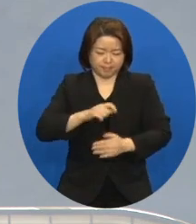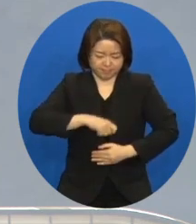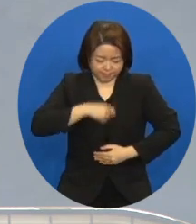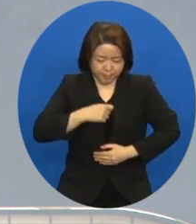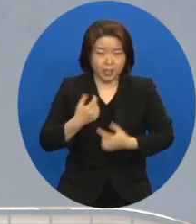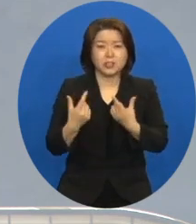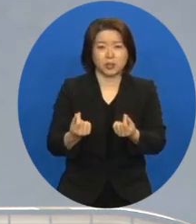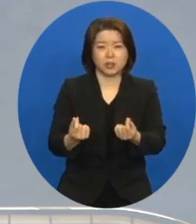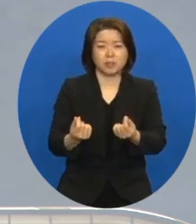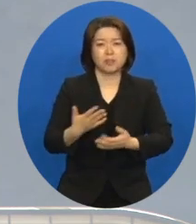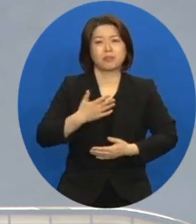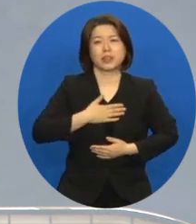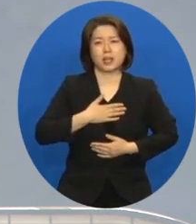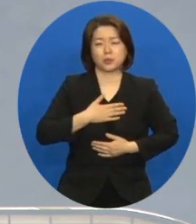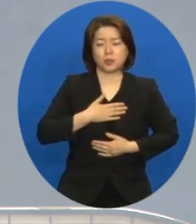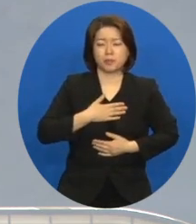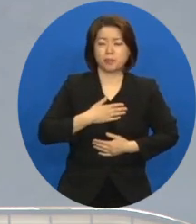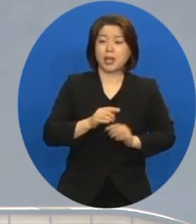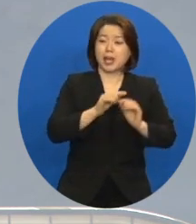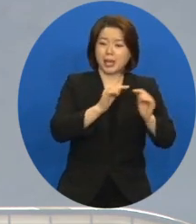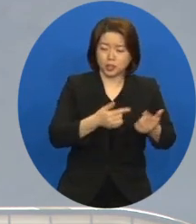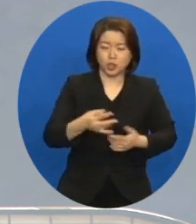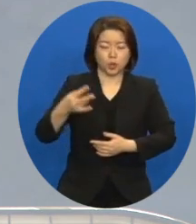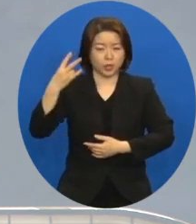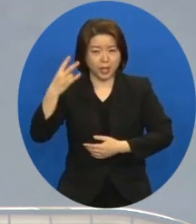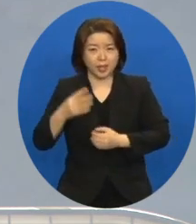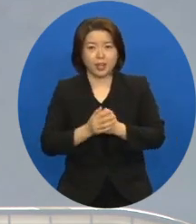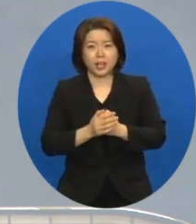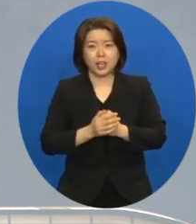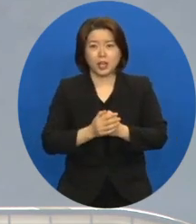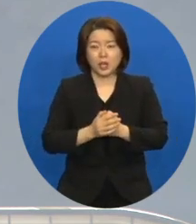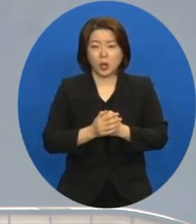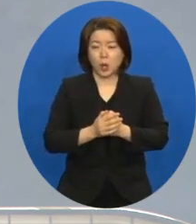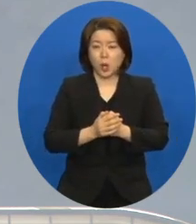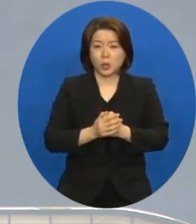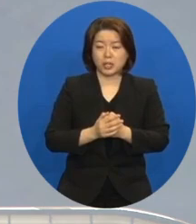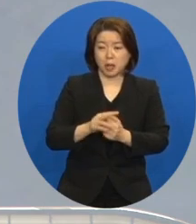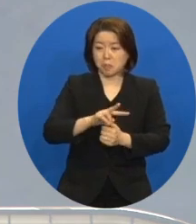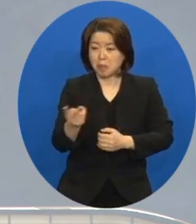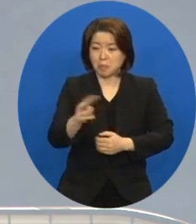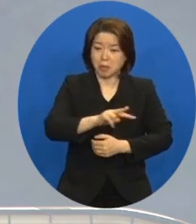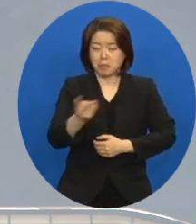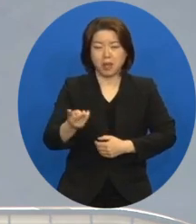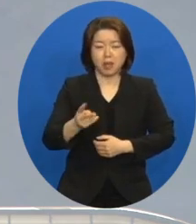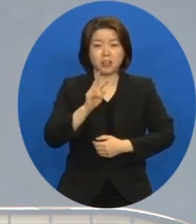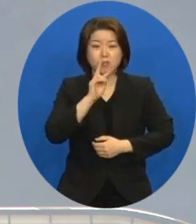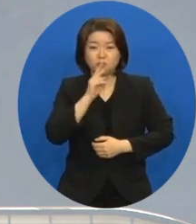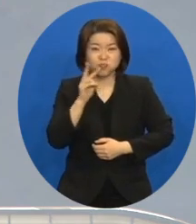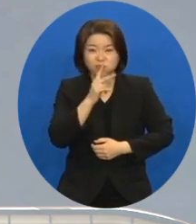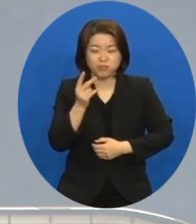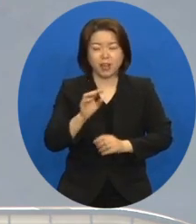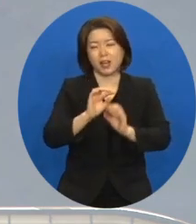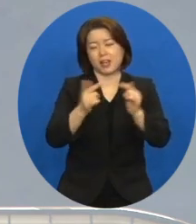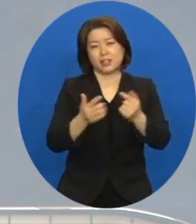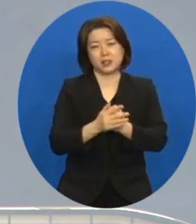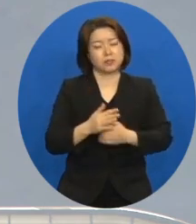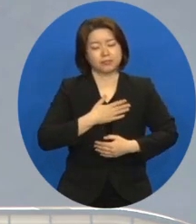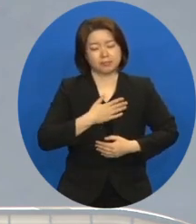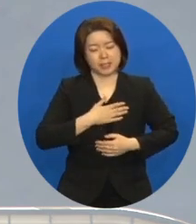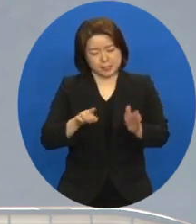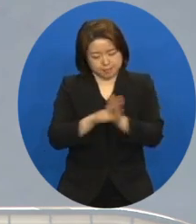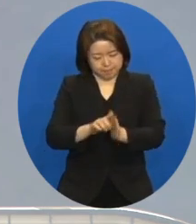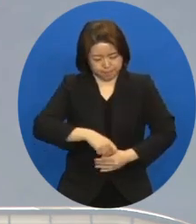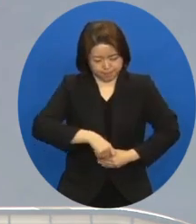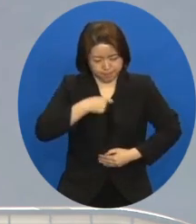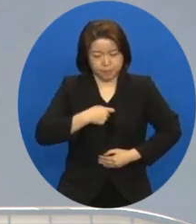나도 아니요, 예, 이렇게 번갈아 가면서 하는 사람 아닌 신실하다, 이제